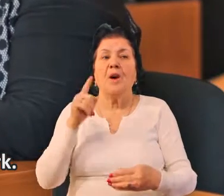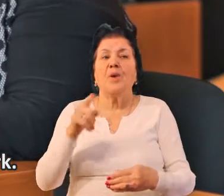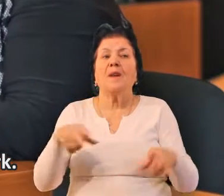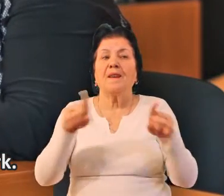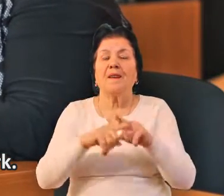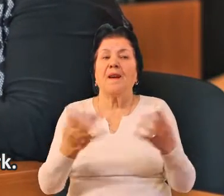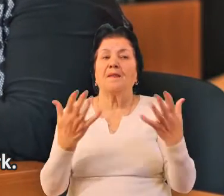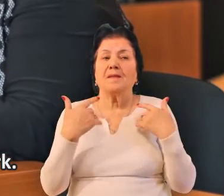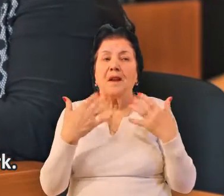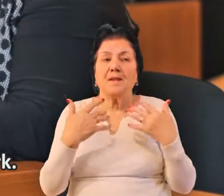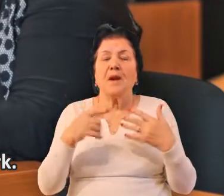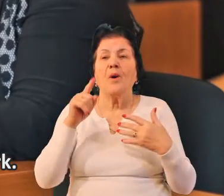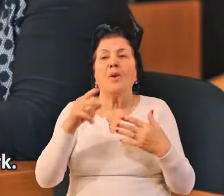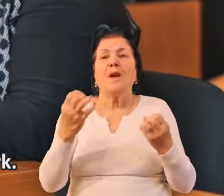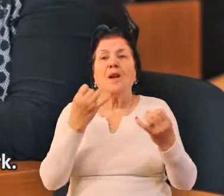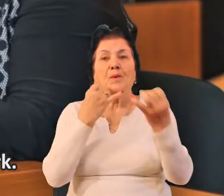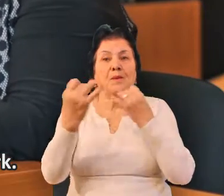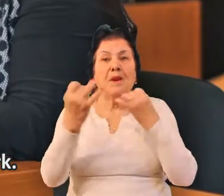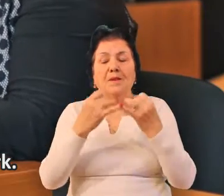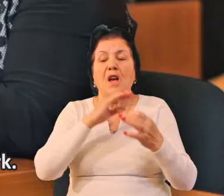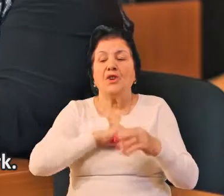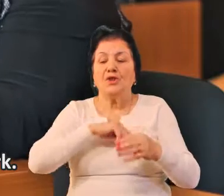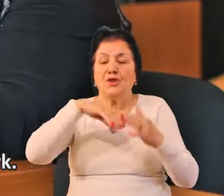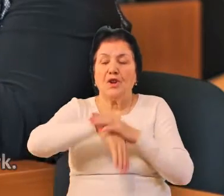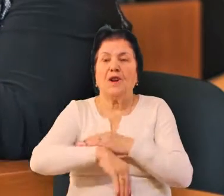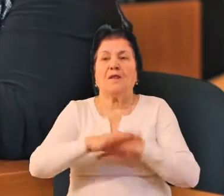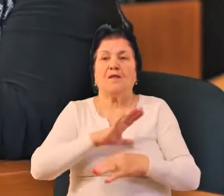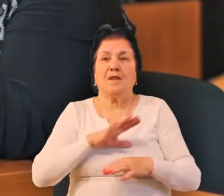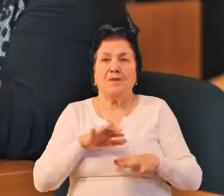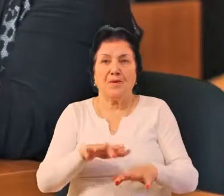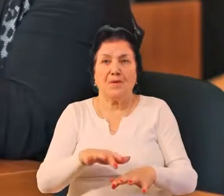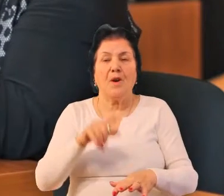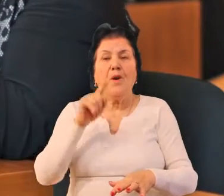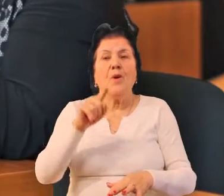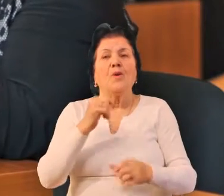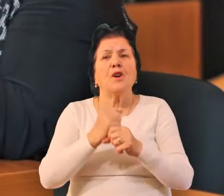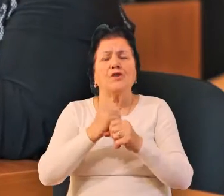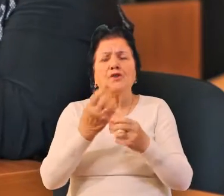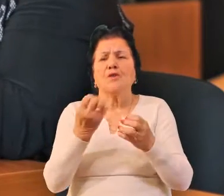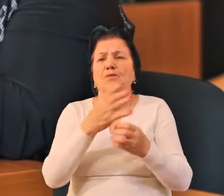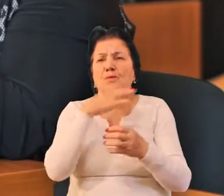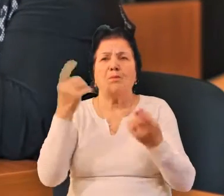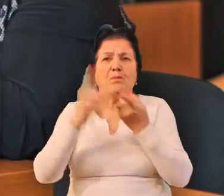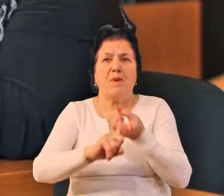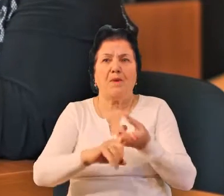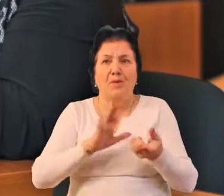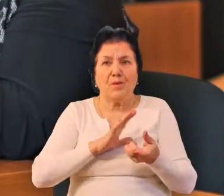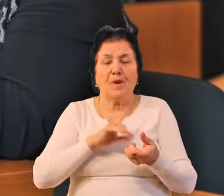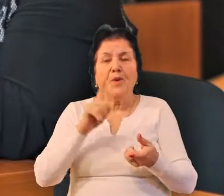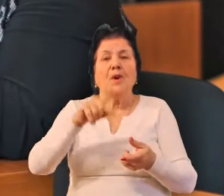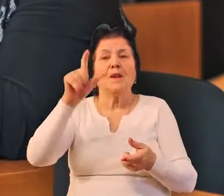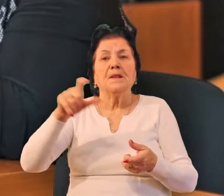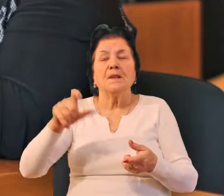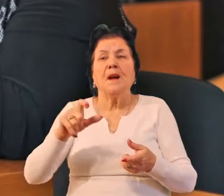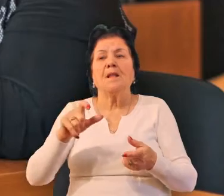elə istirahətini də, onlar elə ünsiyyətini də iş yerində ödəyirlər. Onlar işə daha bağlı olar. Həm də o insanlarda işini